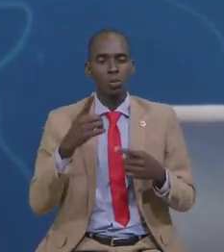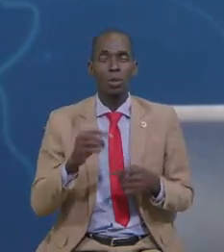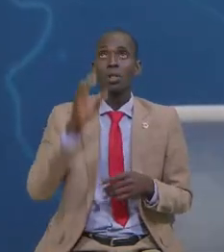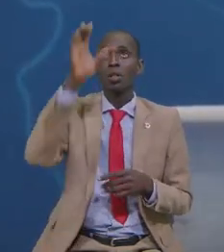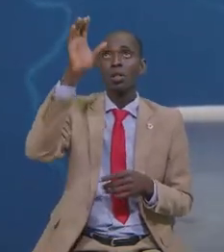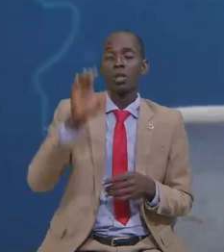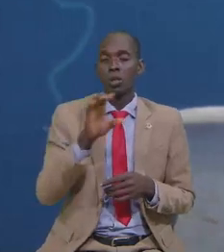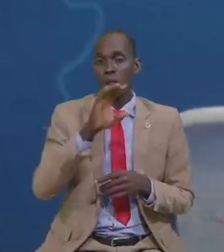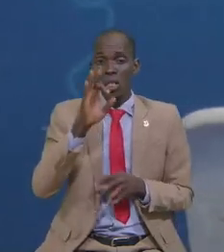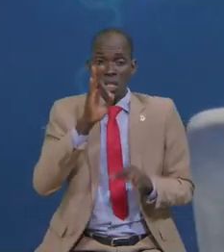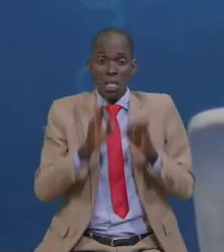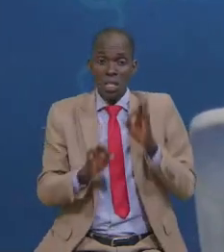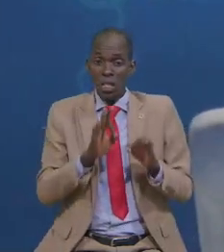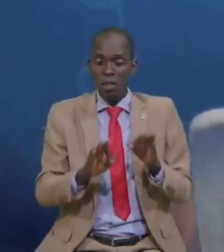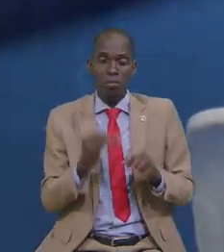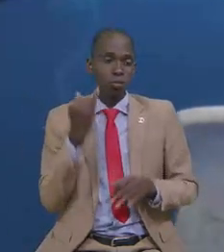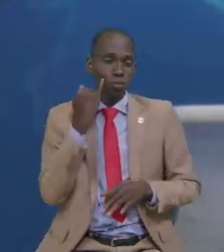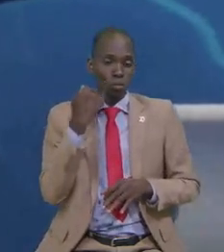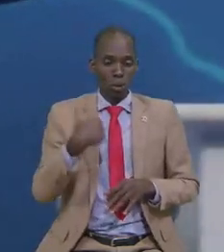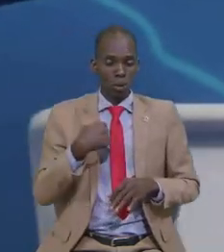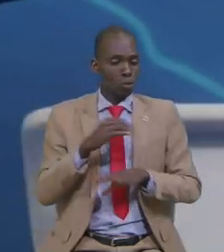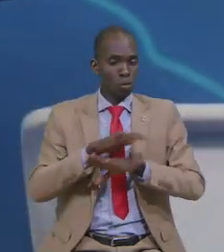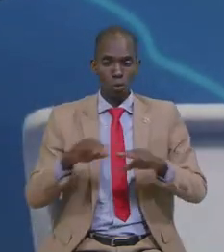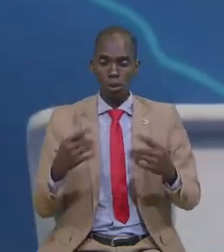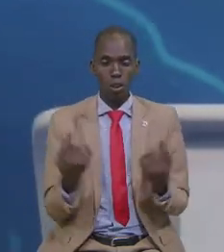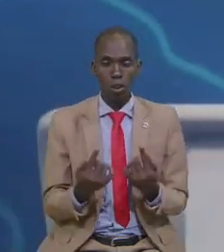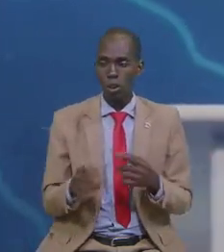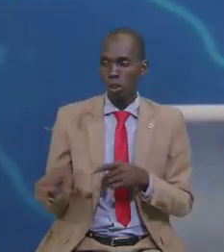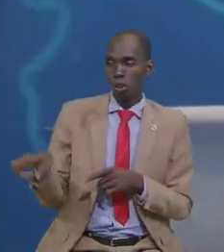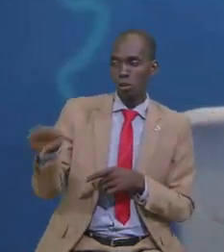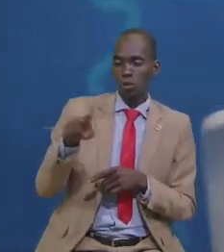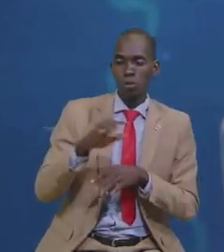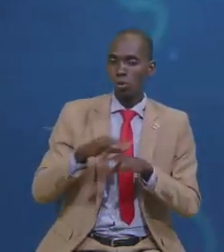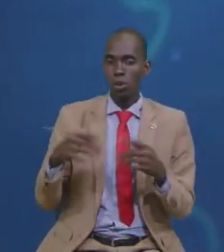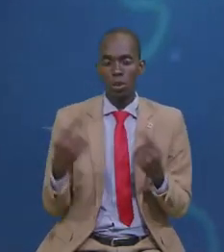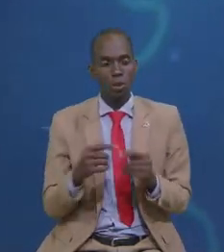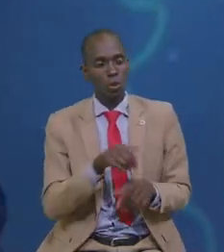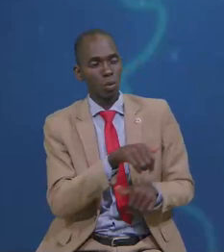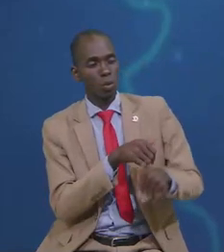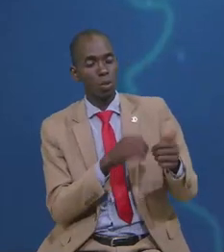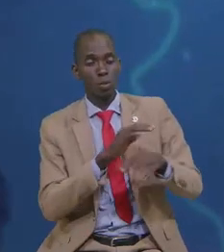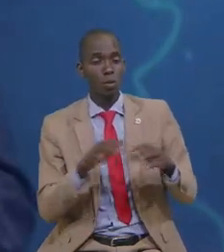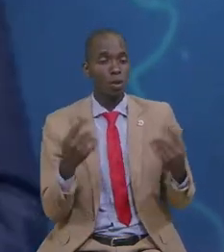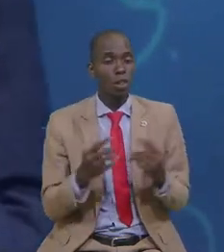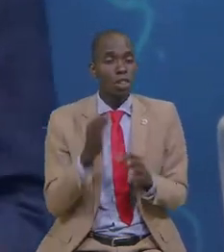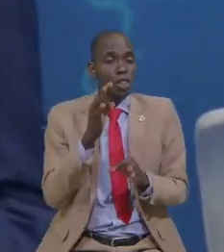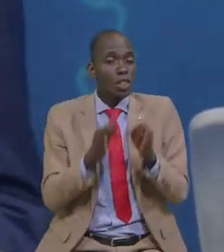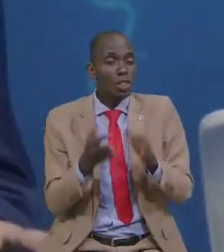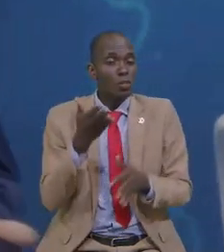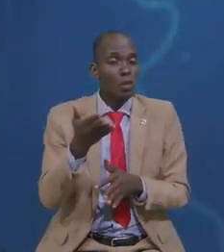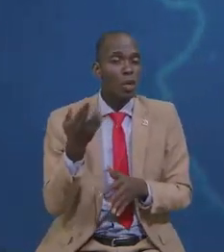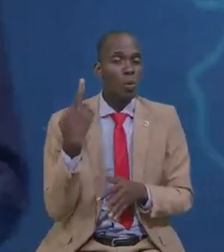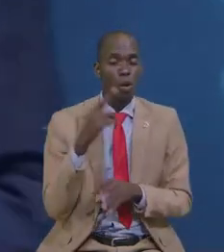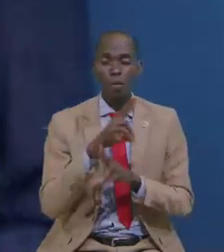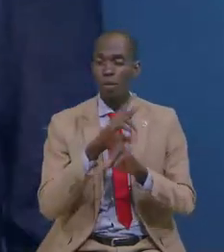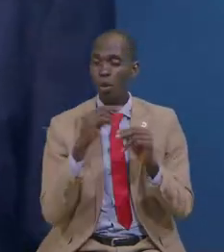la croix. Si moi je n'ai pas péché, si tu n'as pas péché, si eux n'ont pas péché, s'il n'y avait pas de